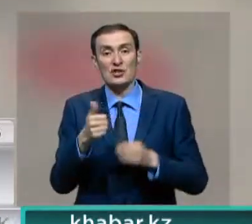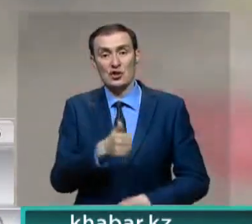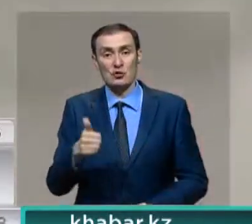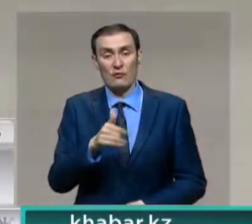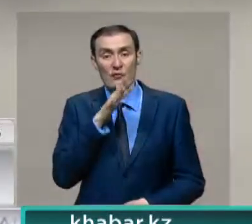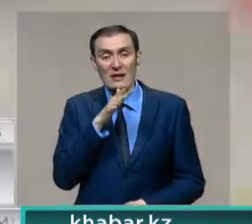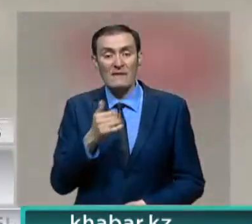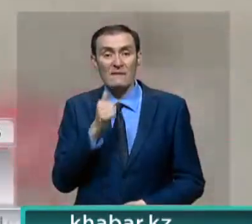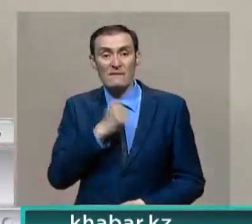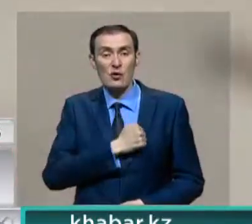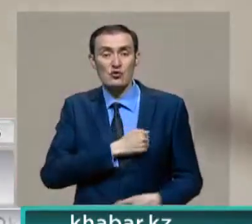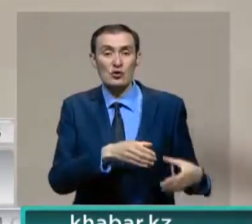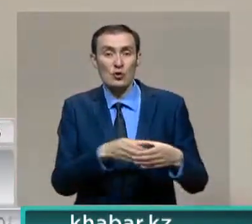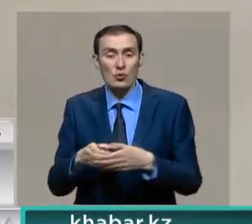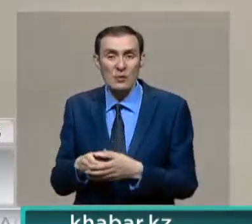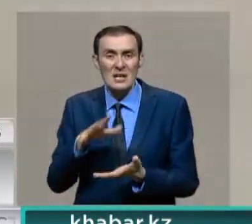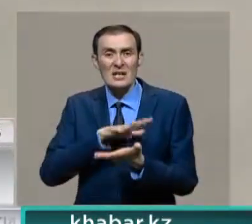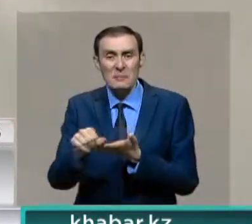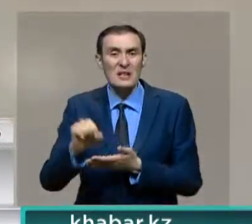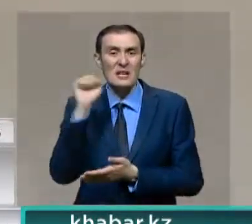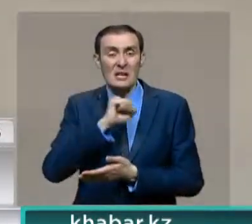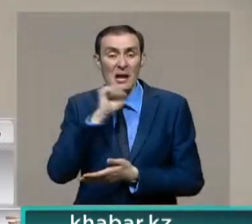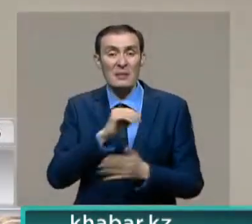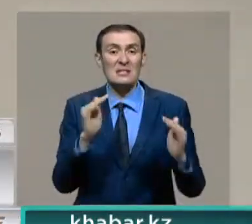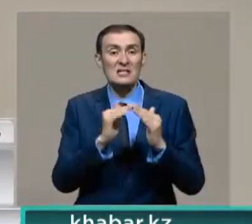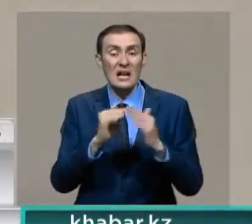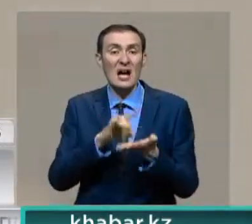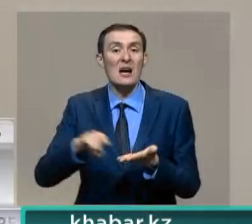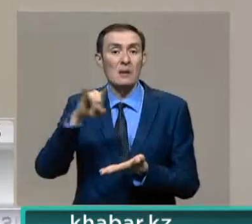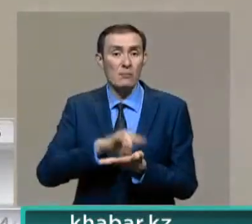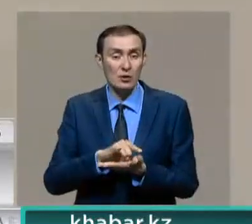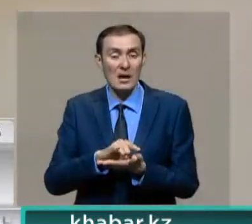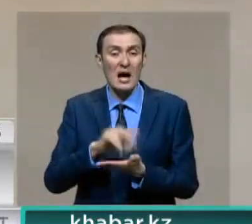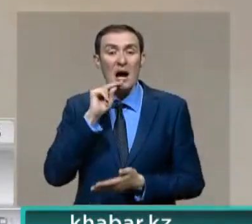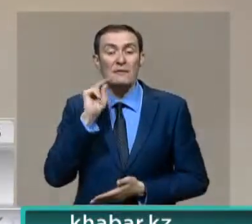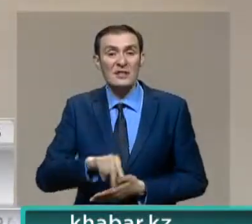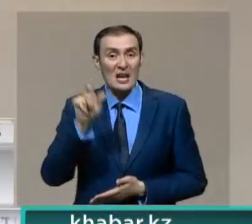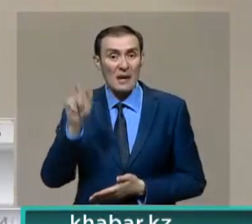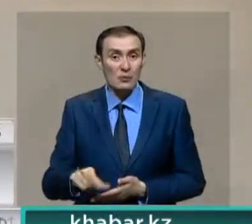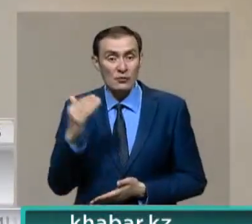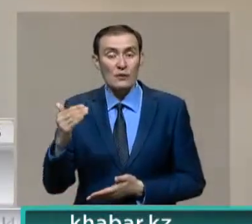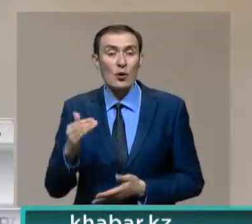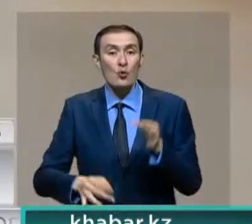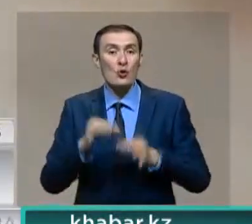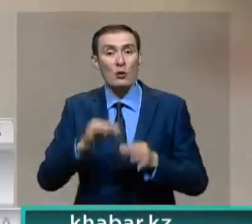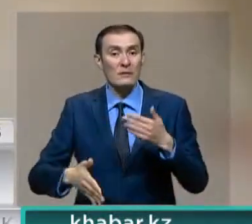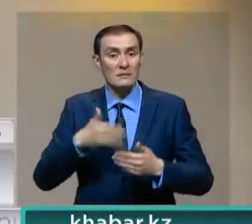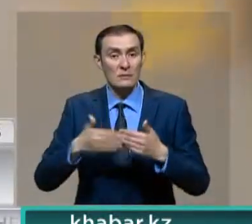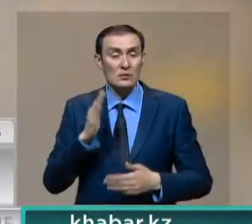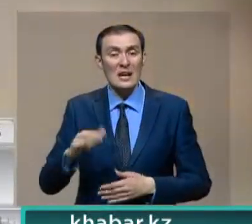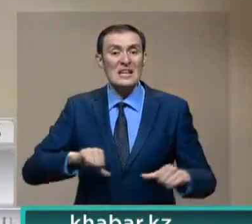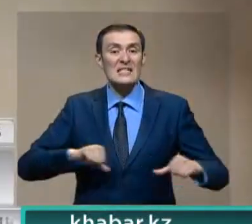В это время вооруженная группа громила и грабила само здание аэропорта. Обвиняемому уголовную статью